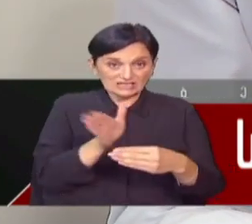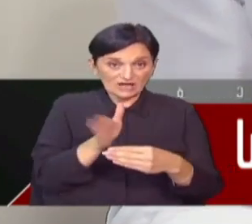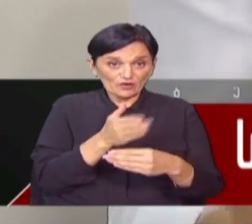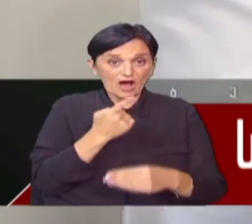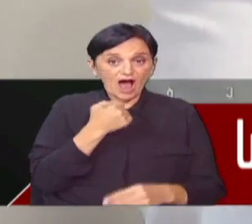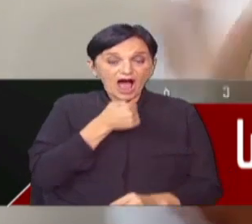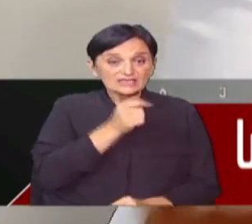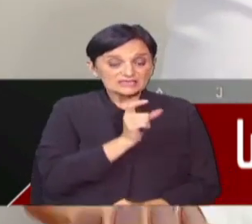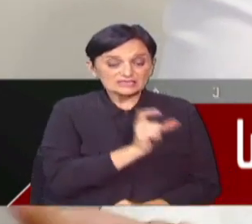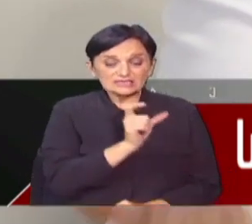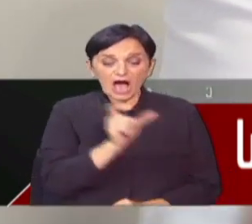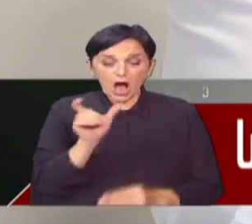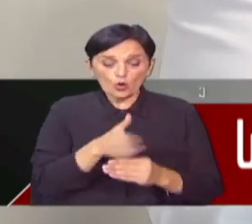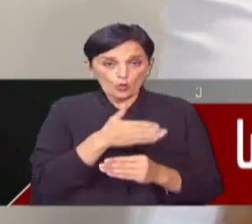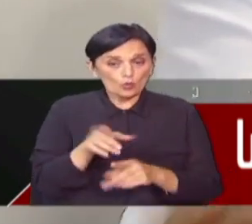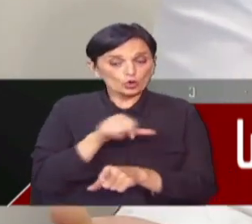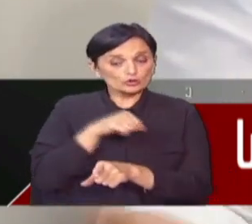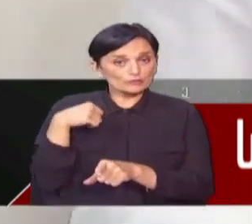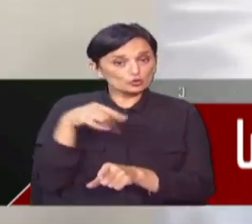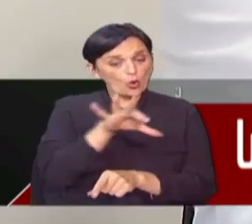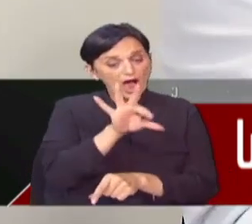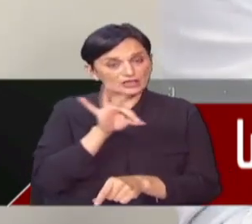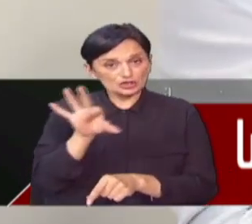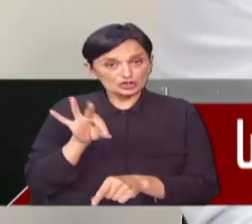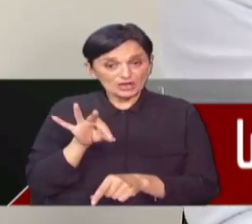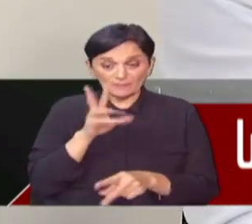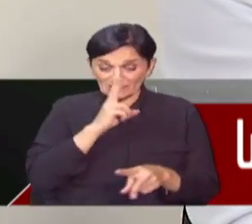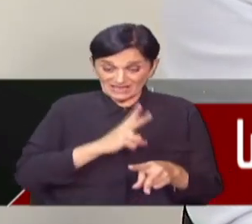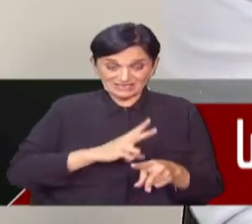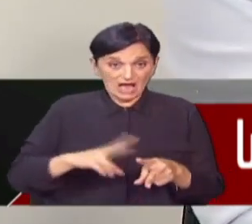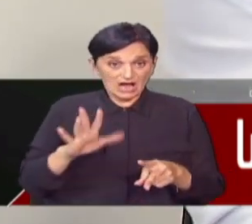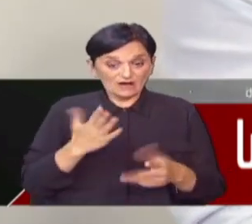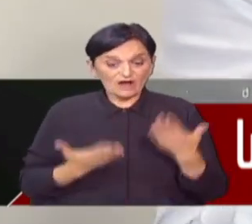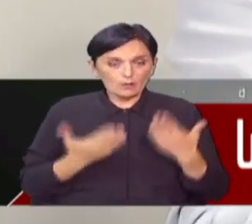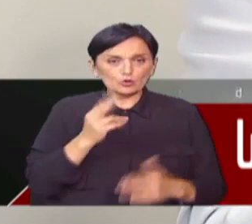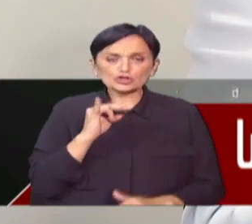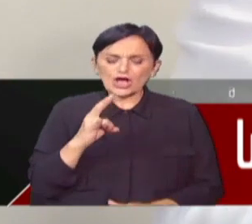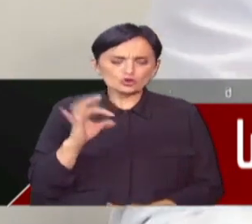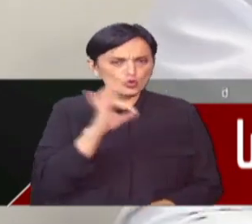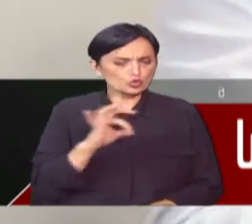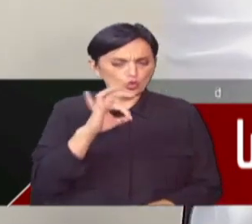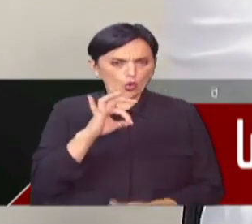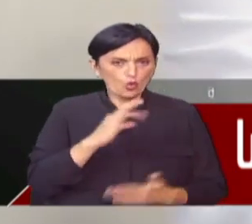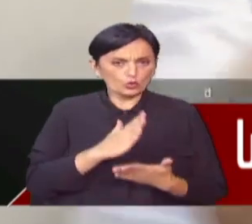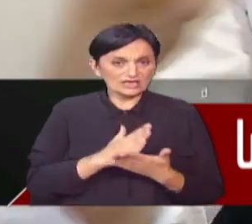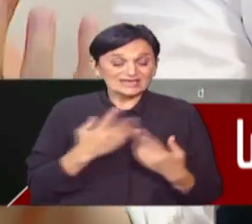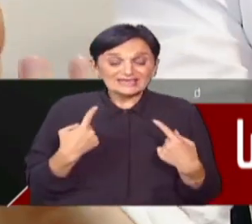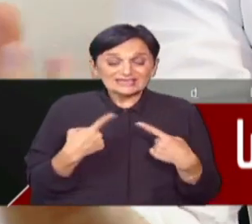ასაკობრივად და მერე მათ მაირჩიონ, თუ მათ სხვანაირად აირჩიონ. დაკარგვის ალბათობა და შანსი არის ნოლი. იმიტომ რომ